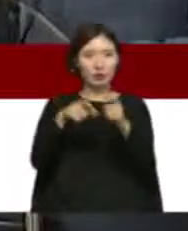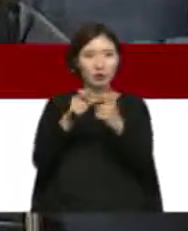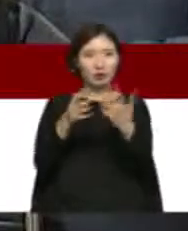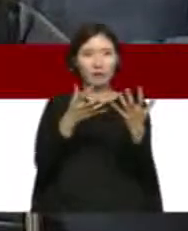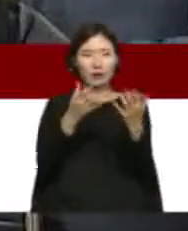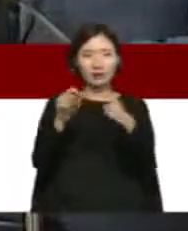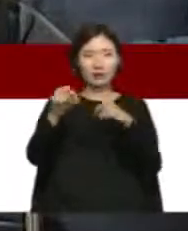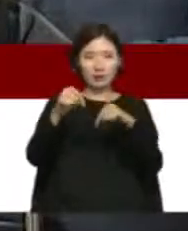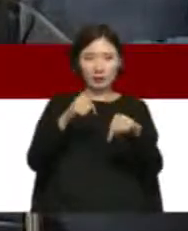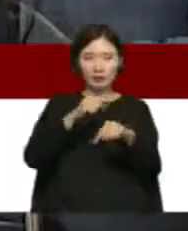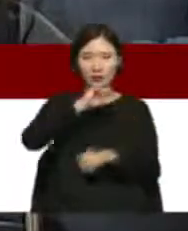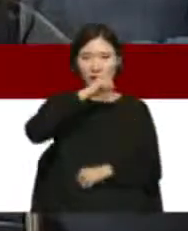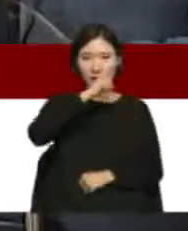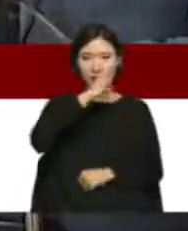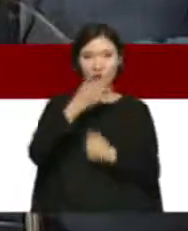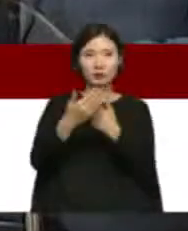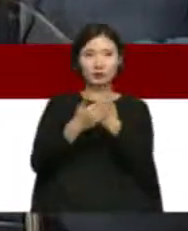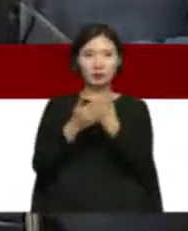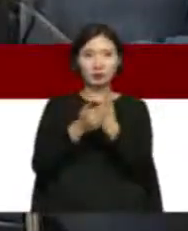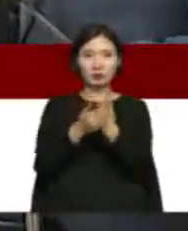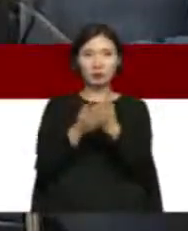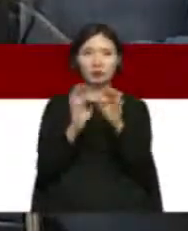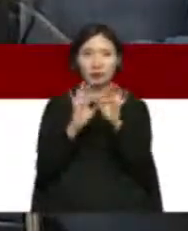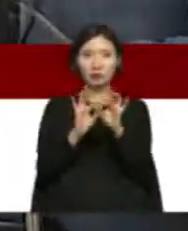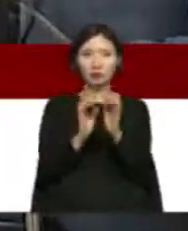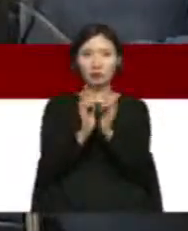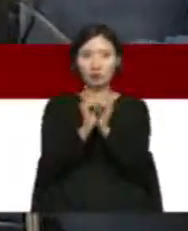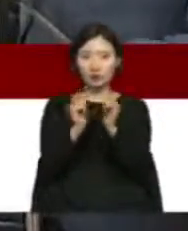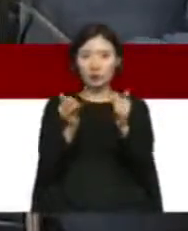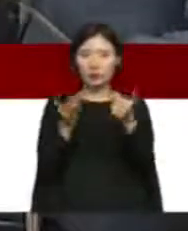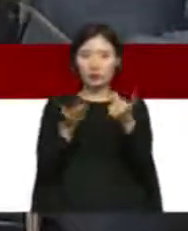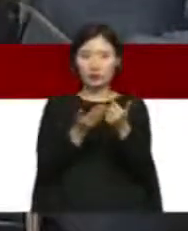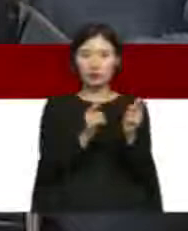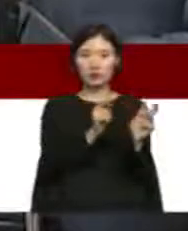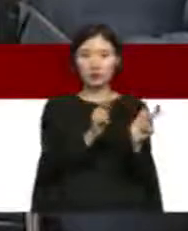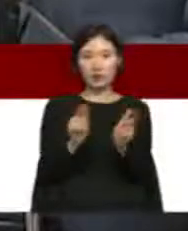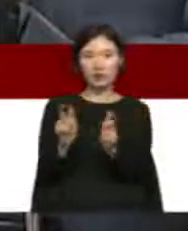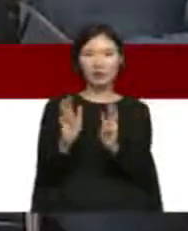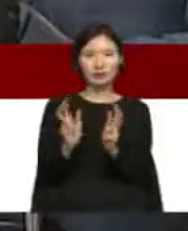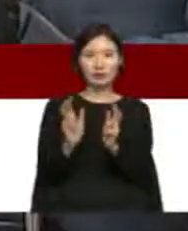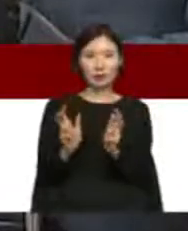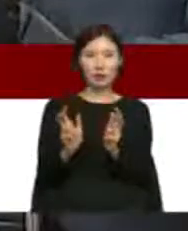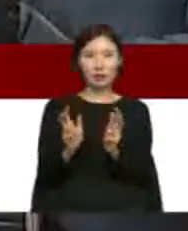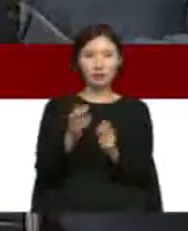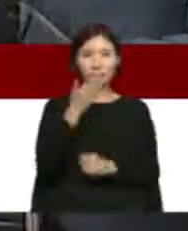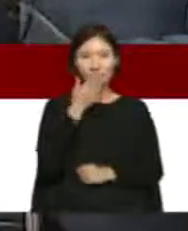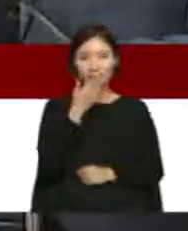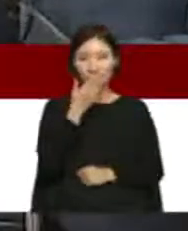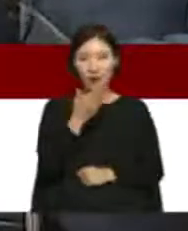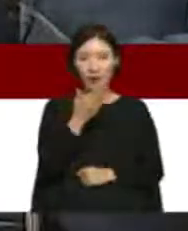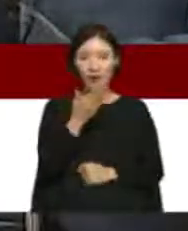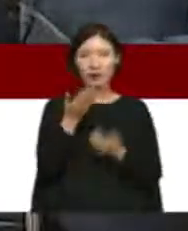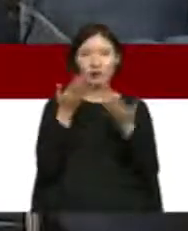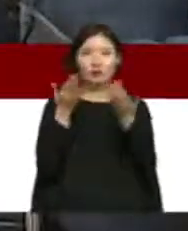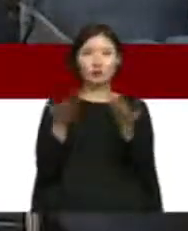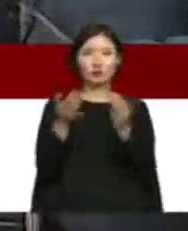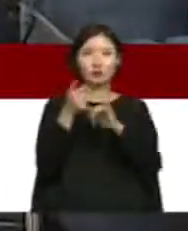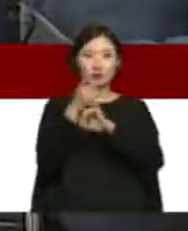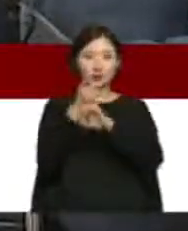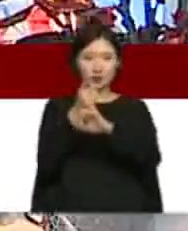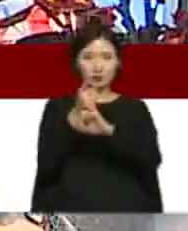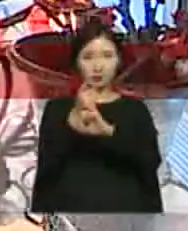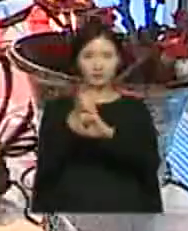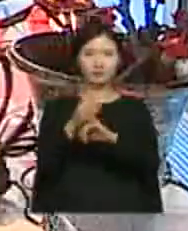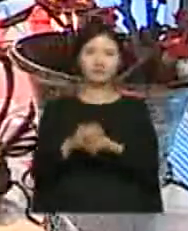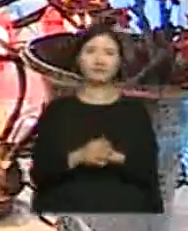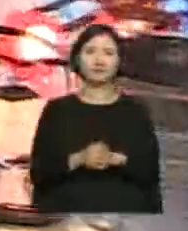행정적 지원과 재정적 지원을 해서 주민들께서 다양한 사업을 할 수 있도록 해드릴 것을 약속을